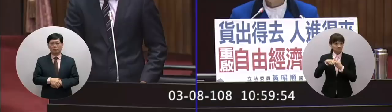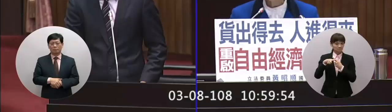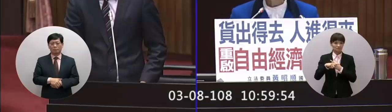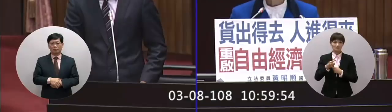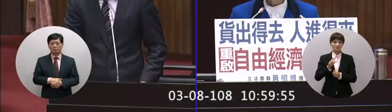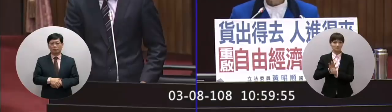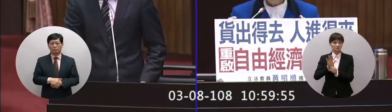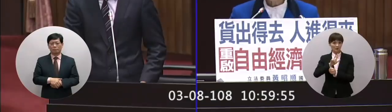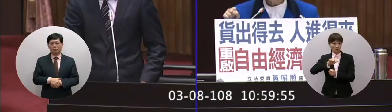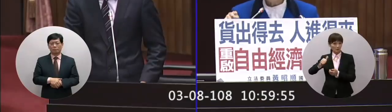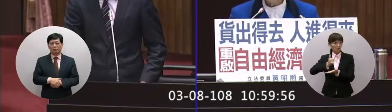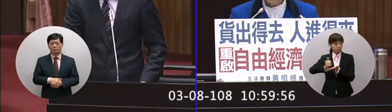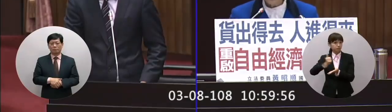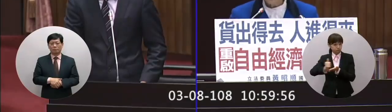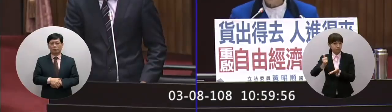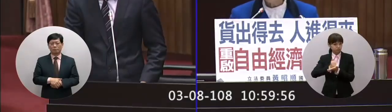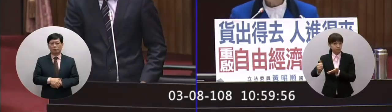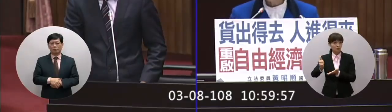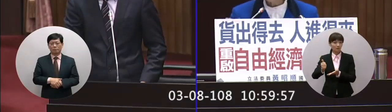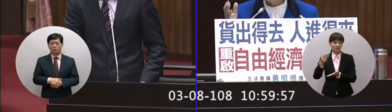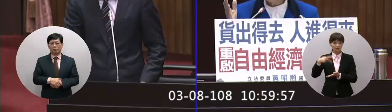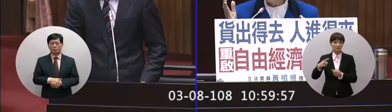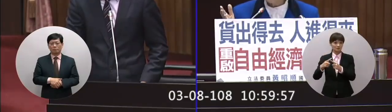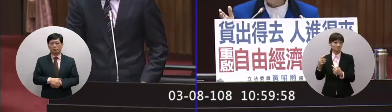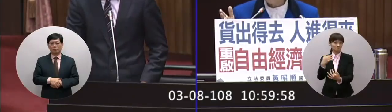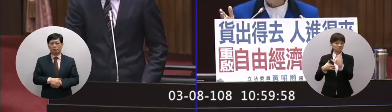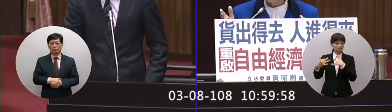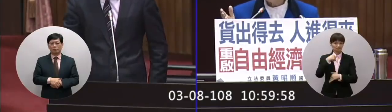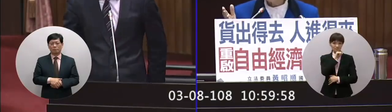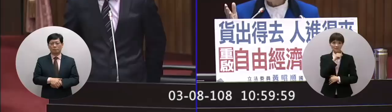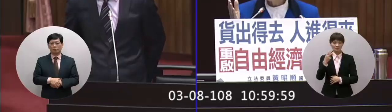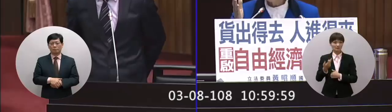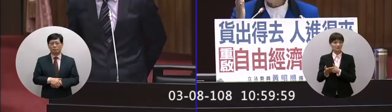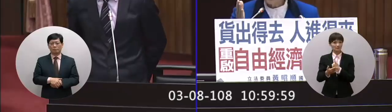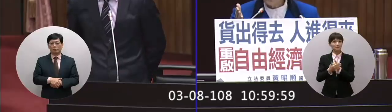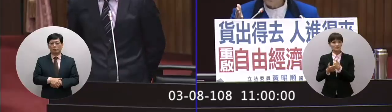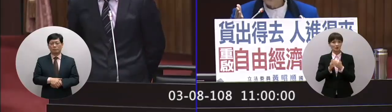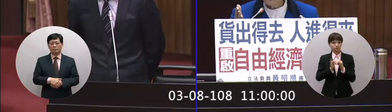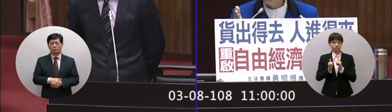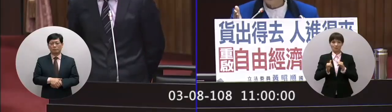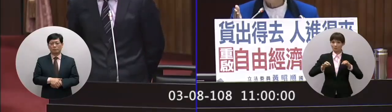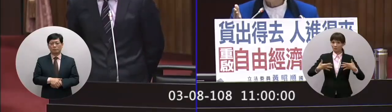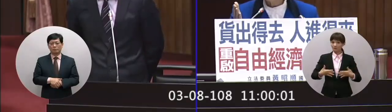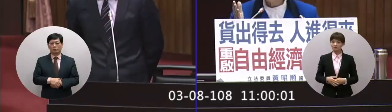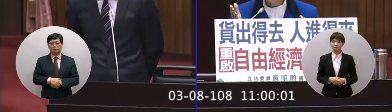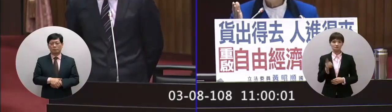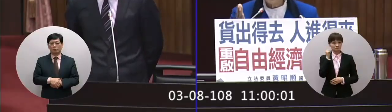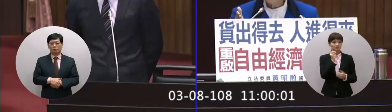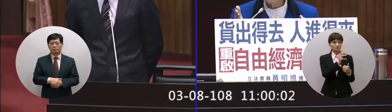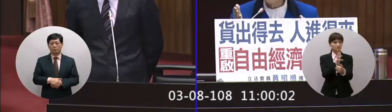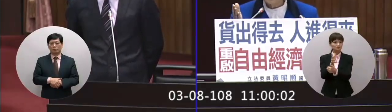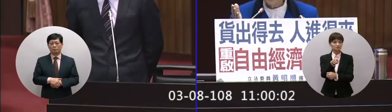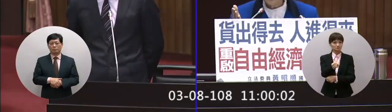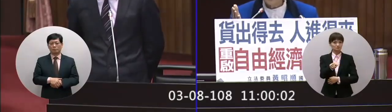人进得来，然后人民都发大财？我想请问经济部长，还有国发会的主委，你对